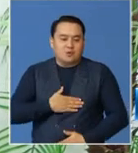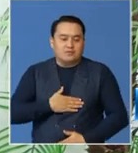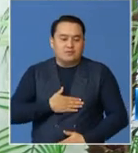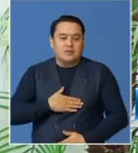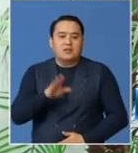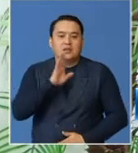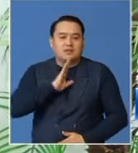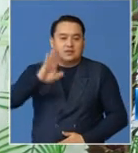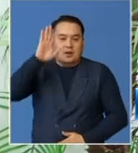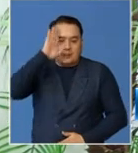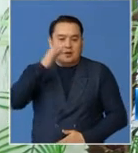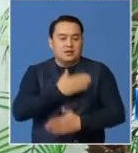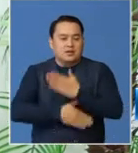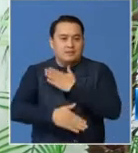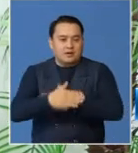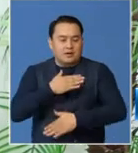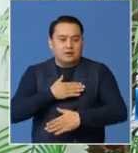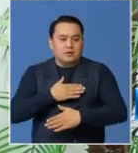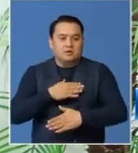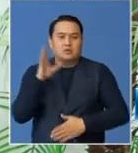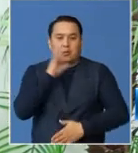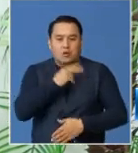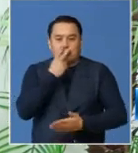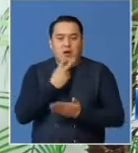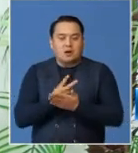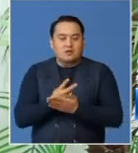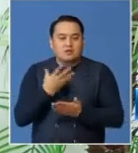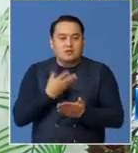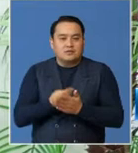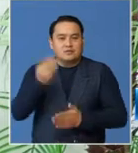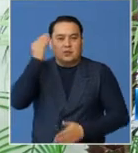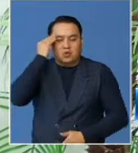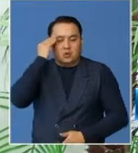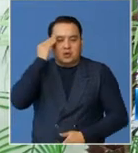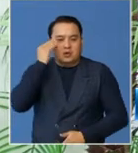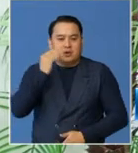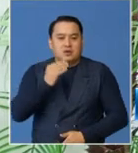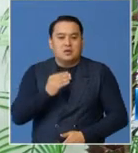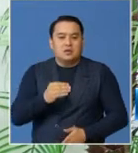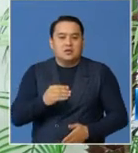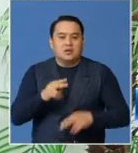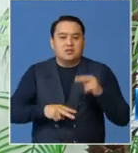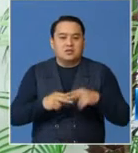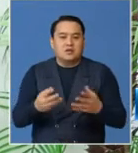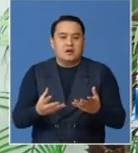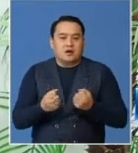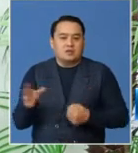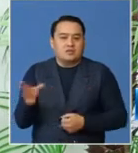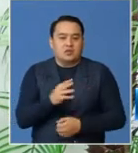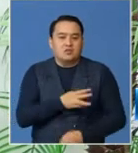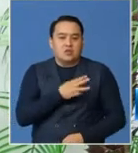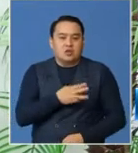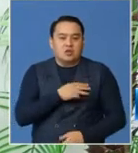А девочки и мальчики с ограниченными возможностями смогли продемонстрировать свои способности и зарядиться хорошим настроением. У всех было